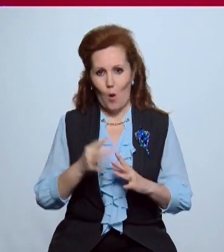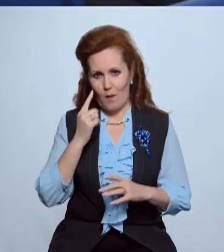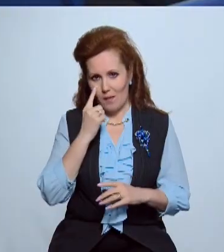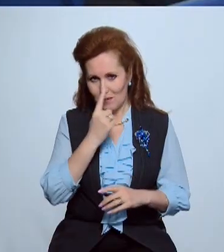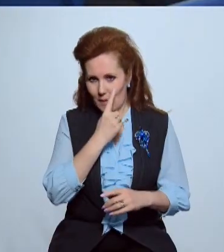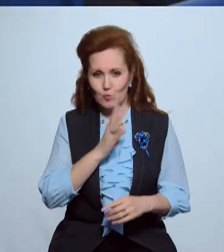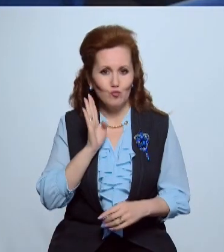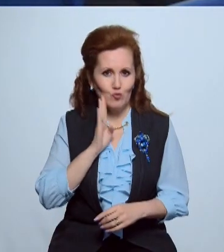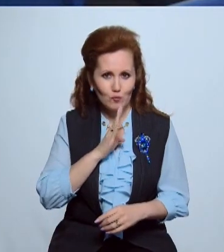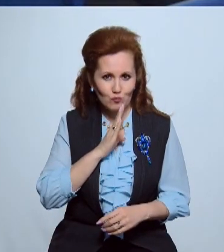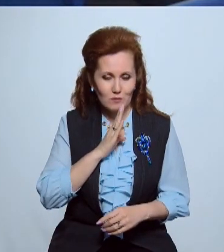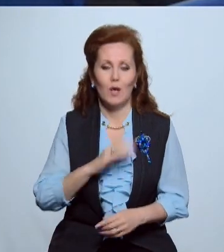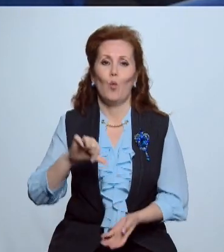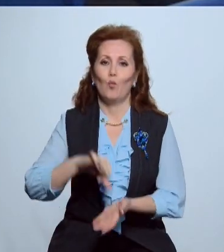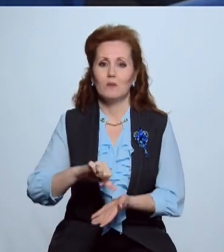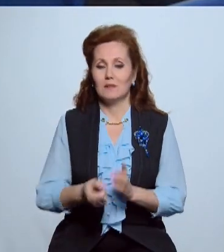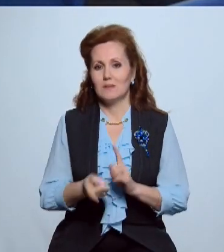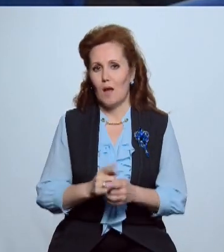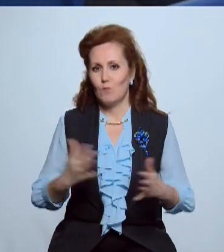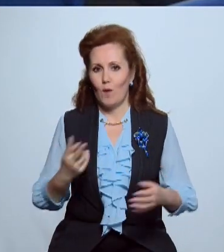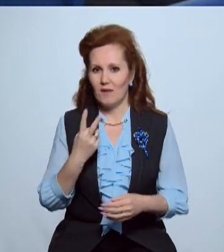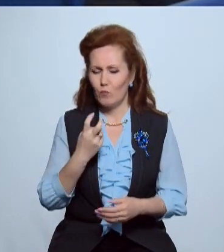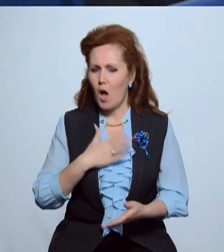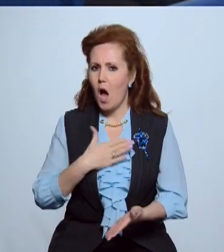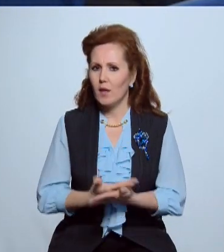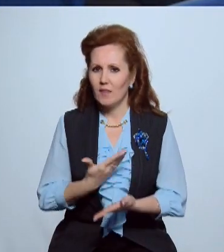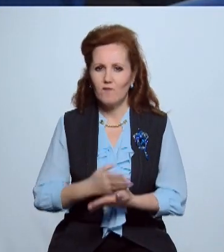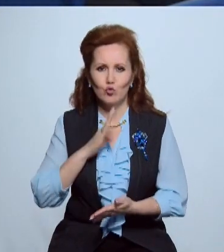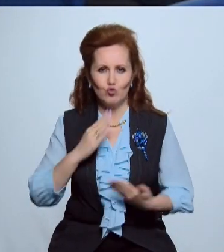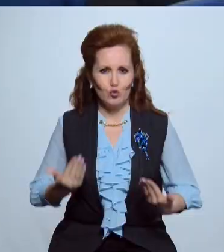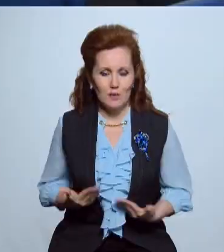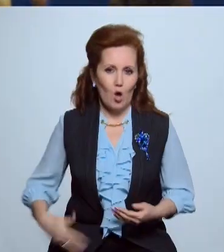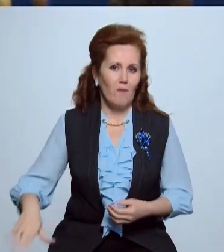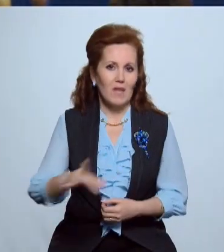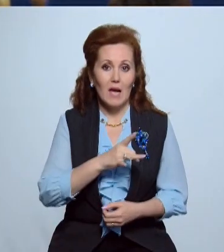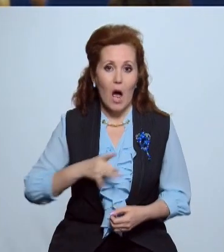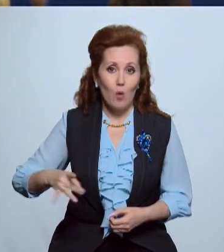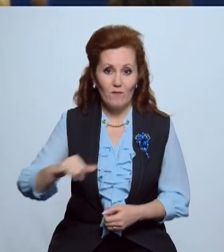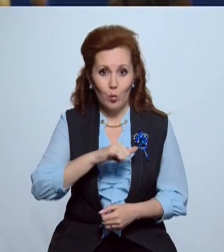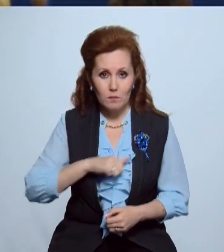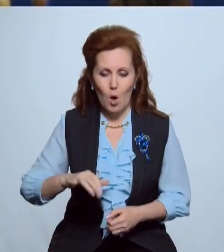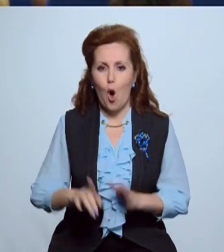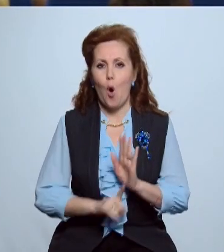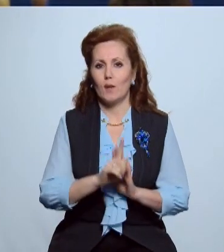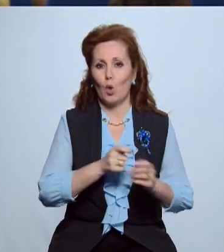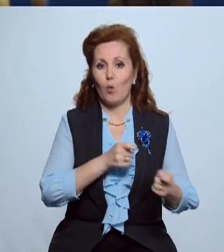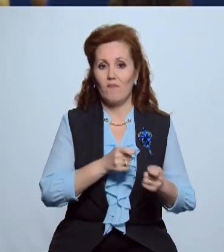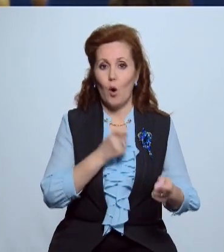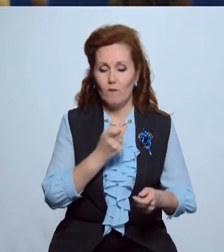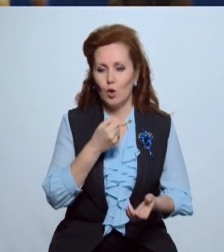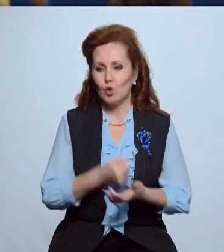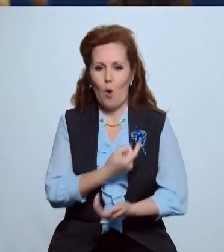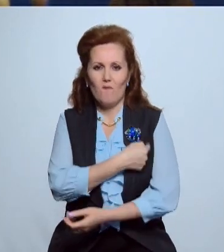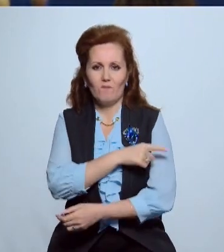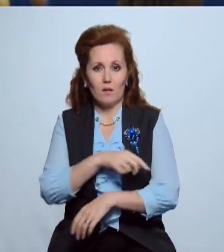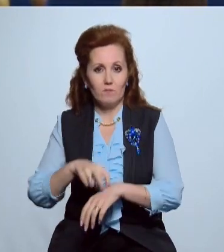женщины». Участницами его стали более 200 активных жительниц со всех районов республики, от руководителей хозяйства до ветеринаров